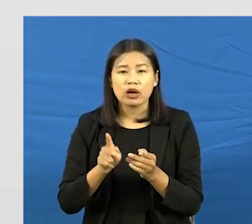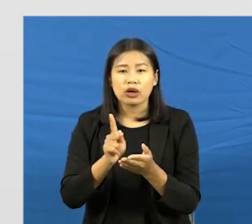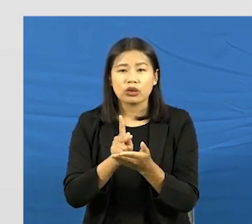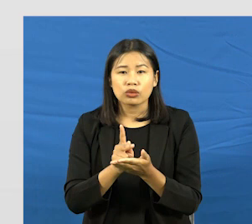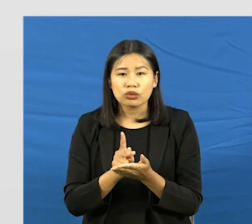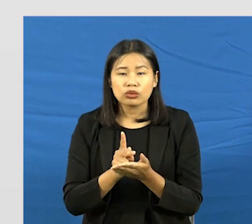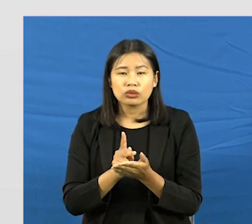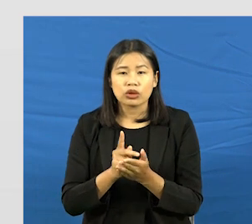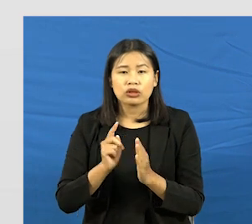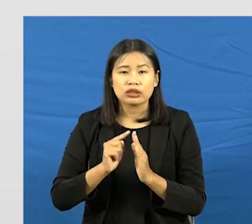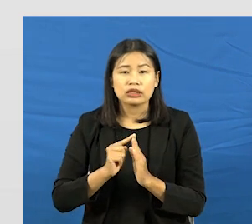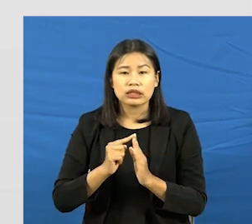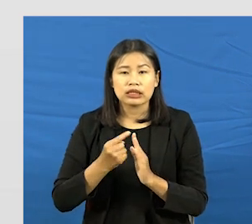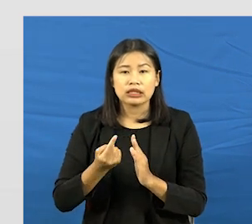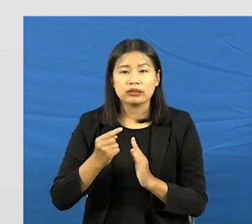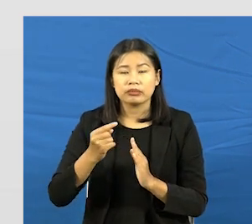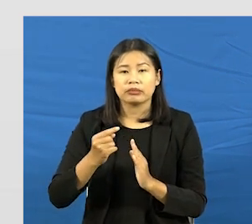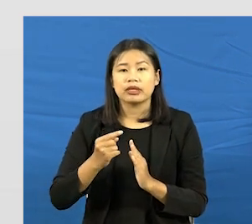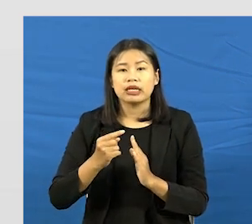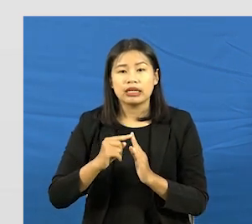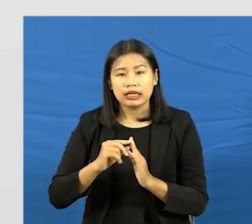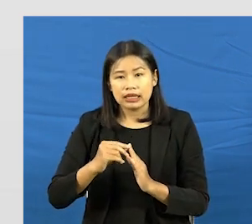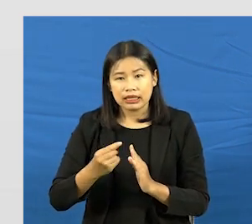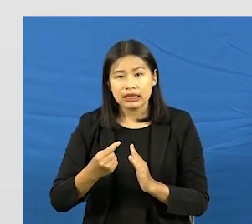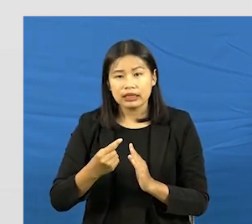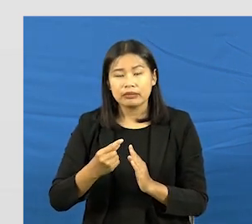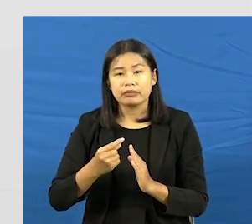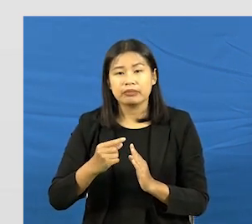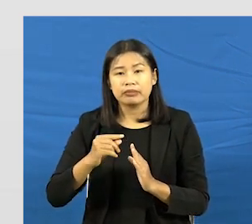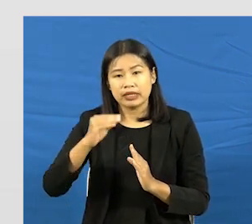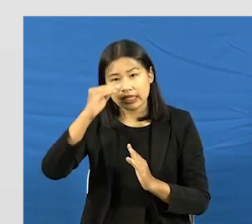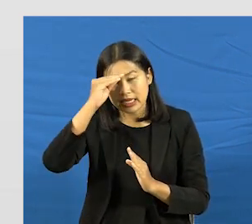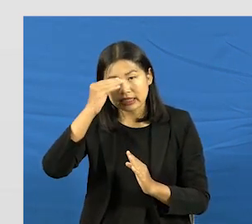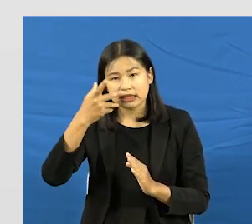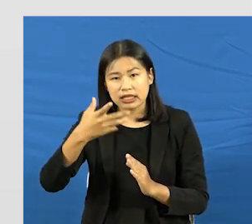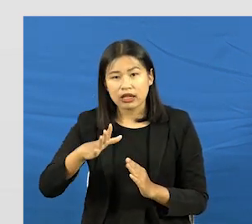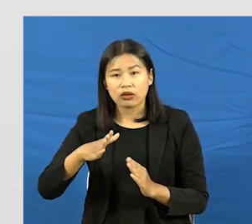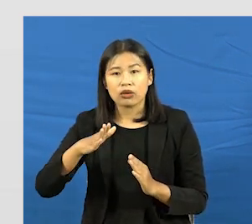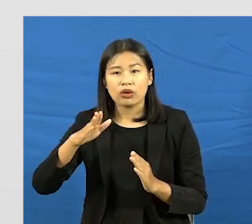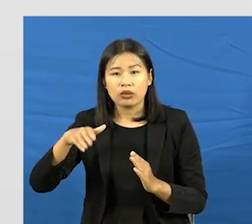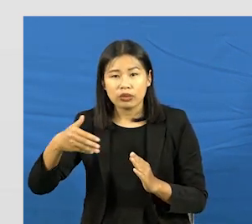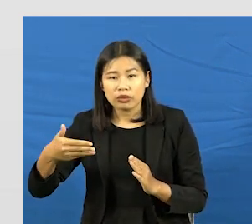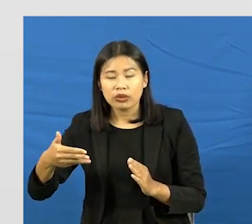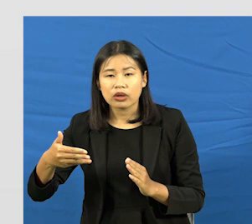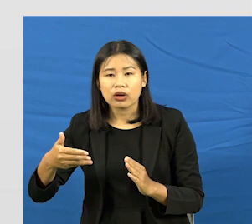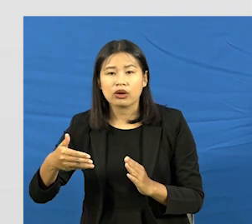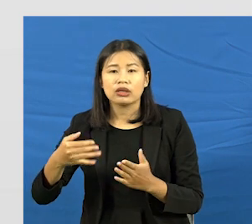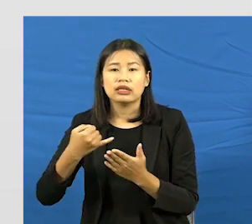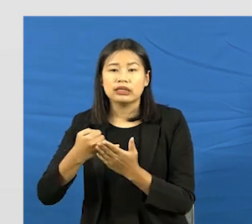ตอนปลายเทอมนะฮะกู้ไปทำอะไรกู้ไปเพื่อที่จะล